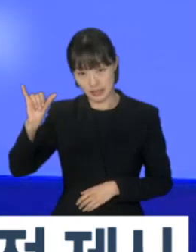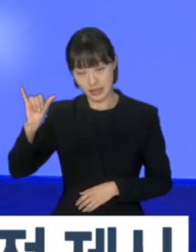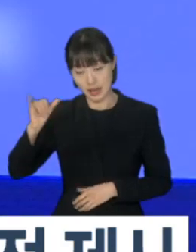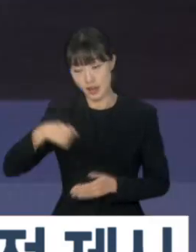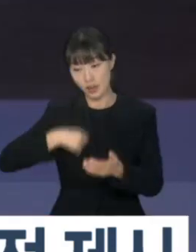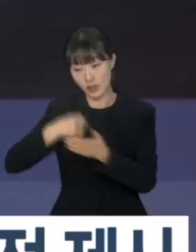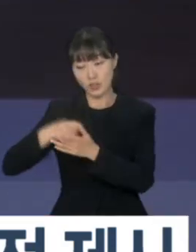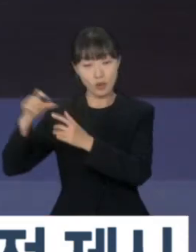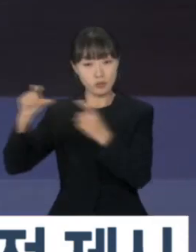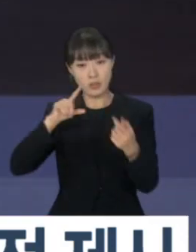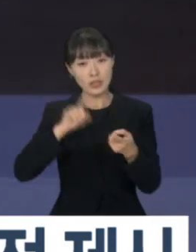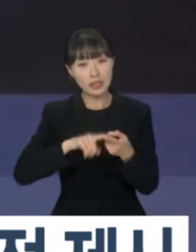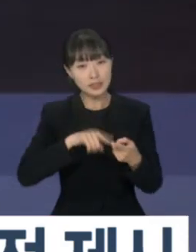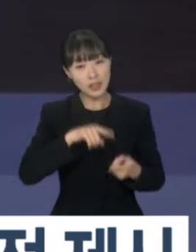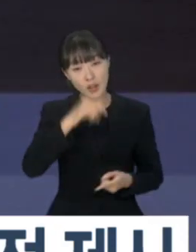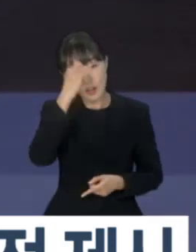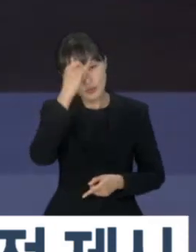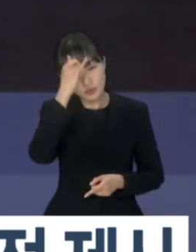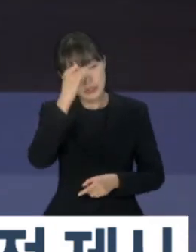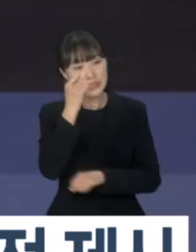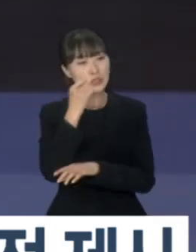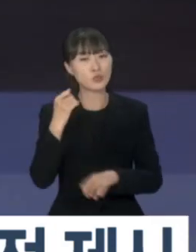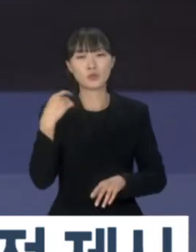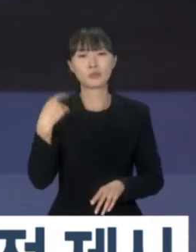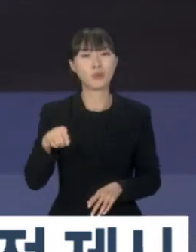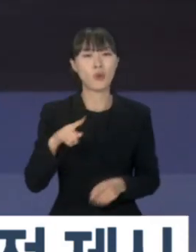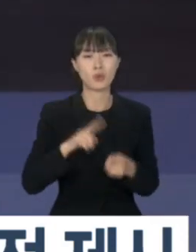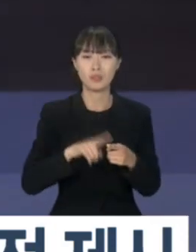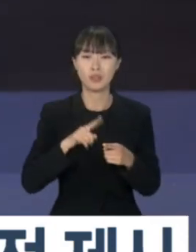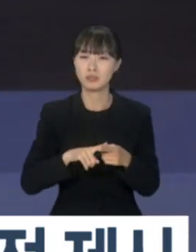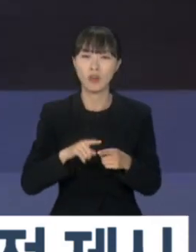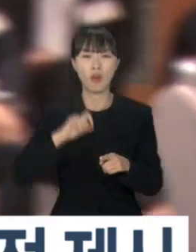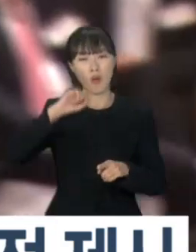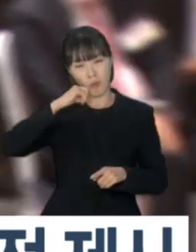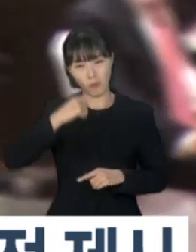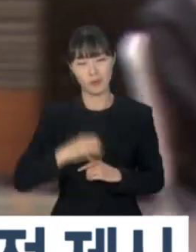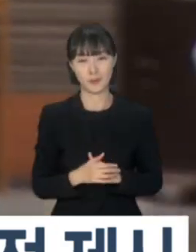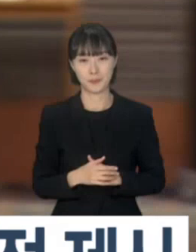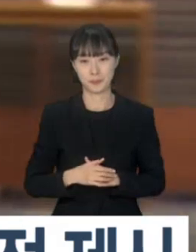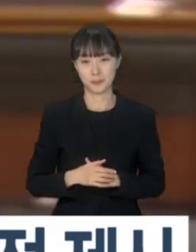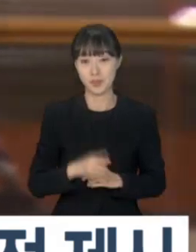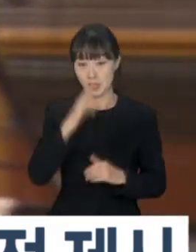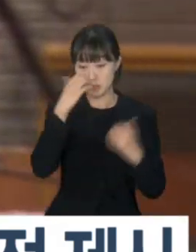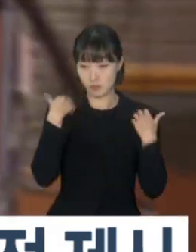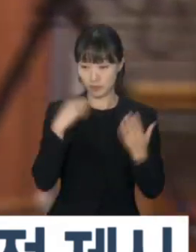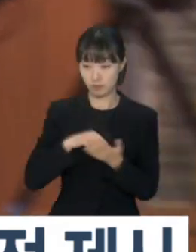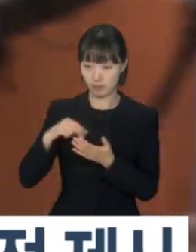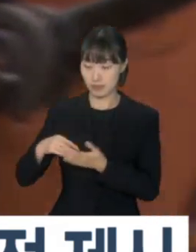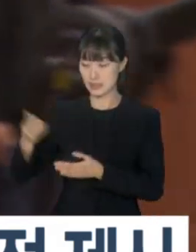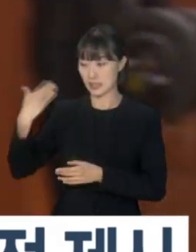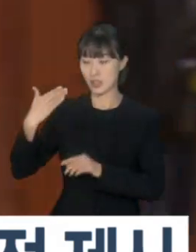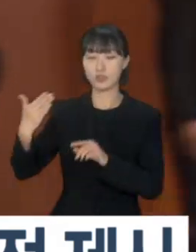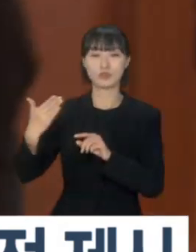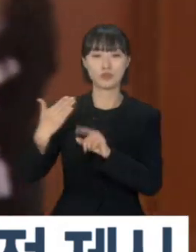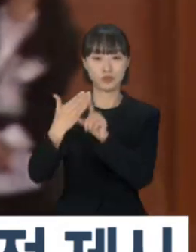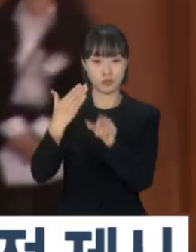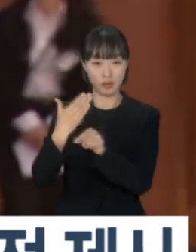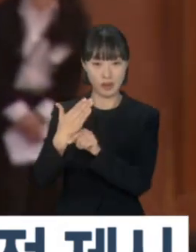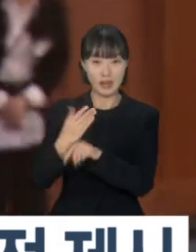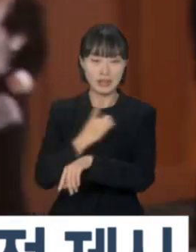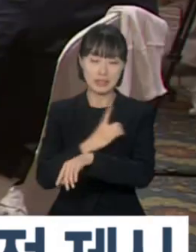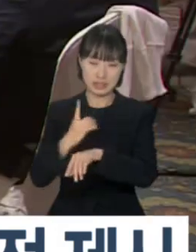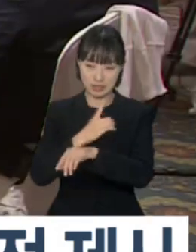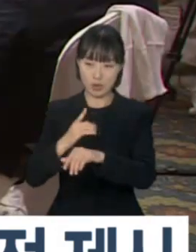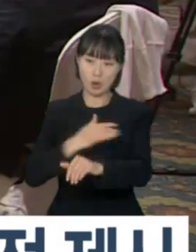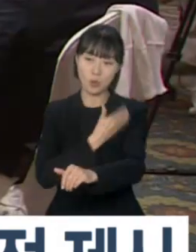대해 어떠게 윤리적 자대를 적용해야 할지도 논란입니다이 정는 디지 권리장전을